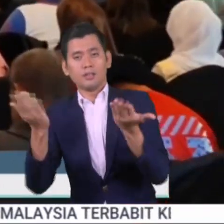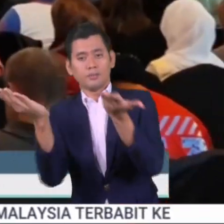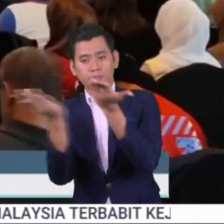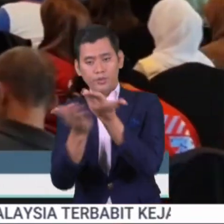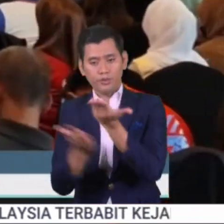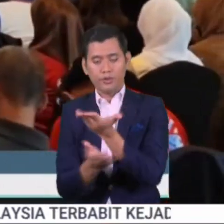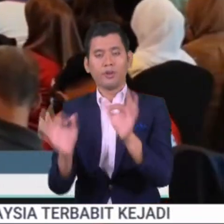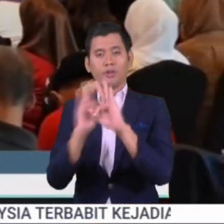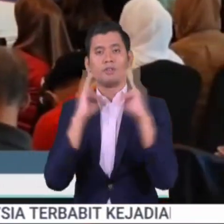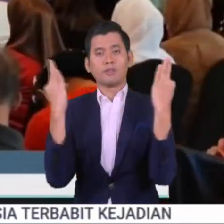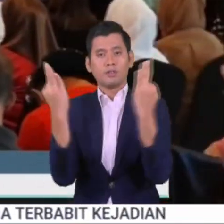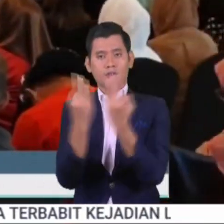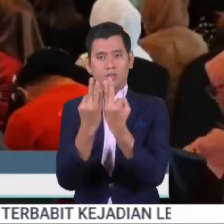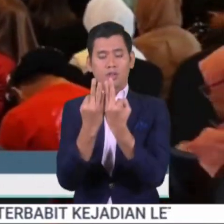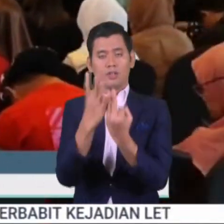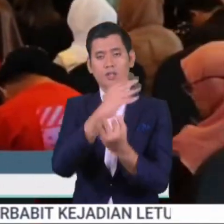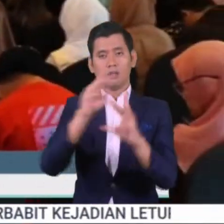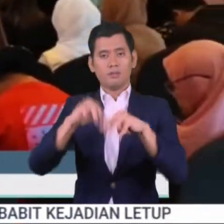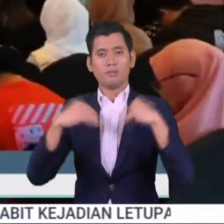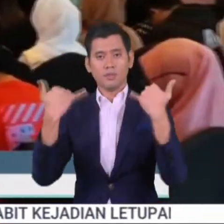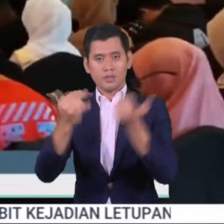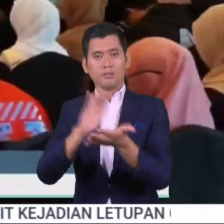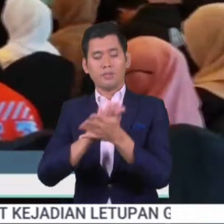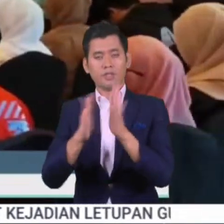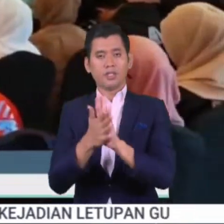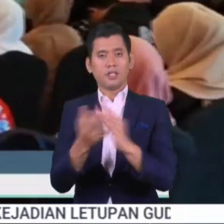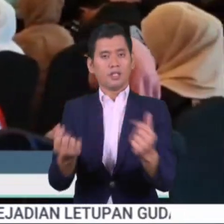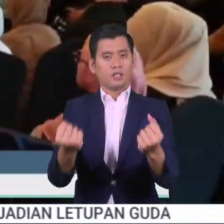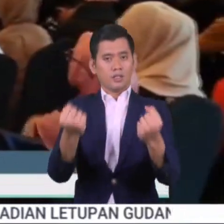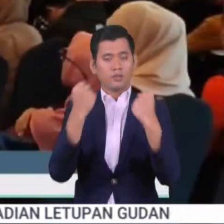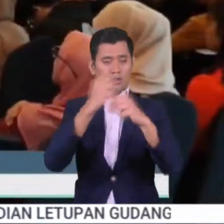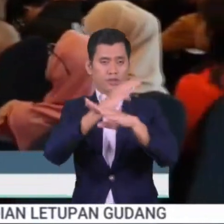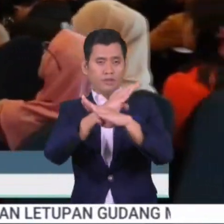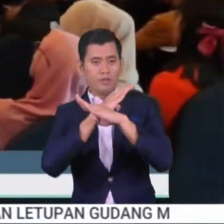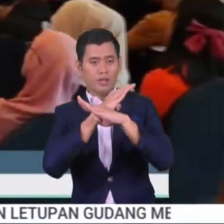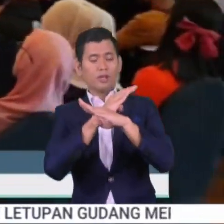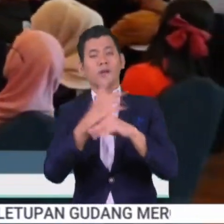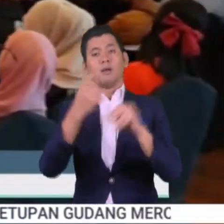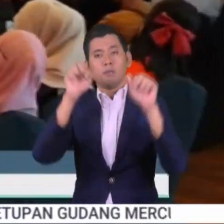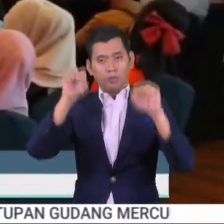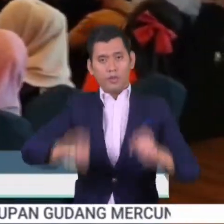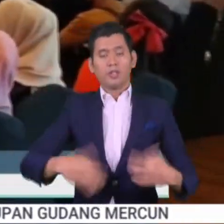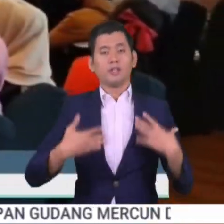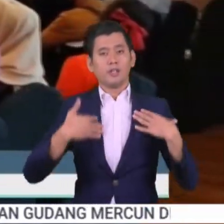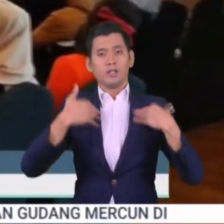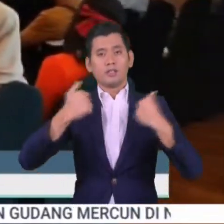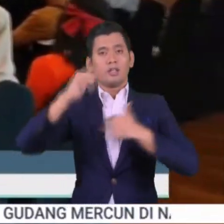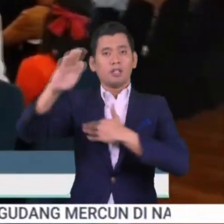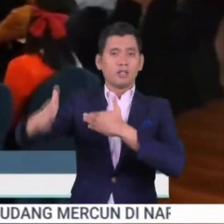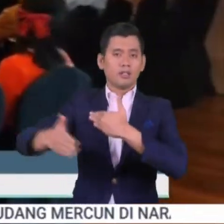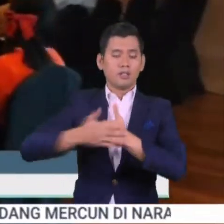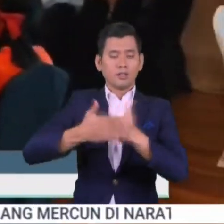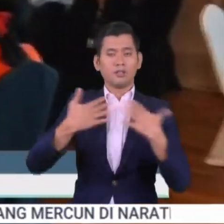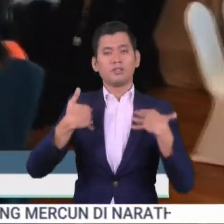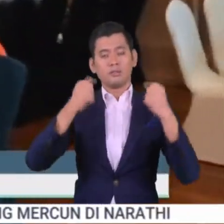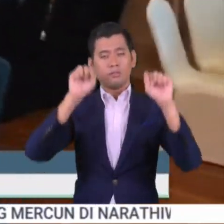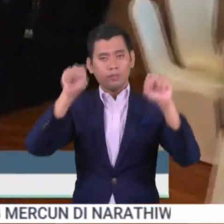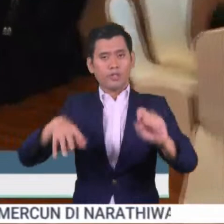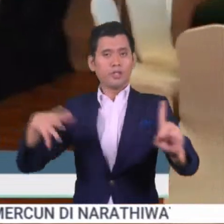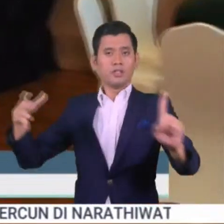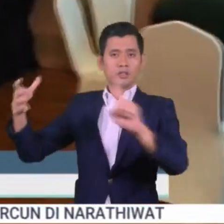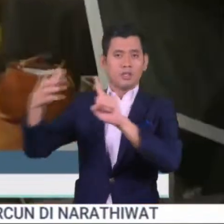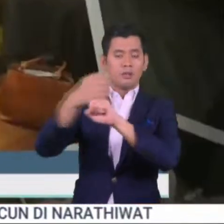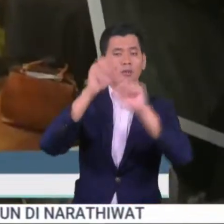serta masyarakat, ianya menjadi benteng kukuh mencegah penagihan semula dan kepulihan kekal tercapai